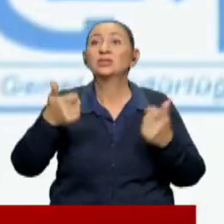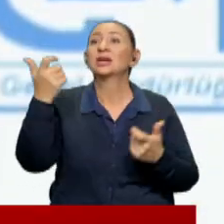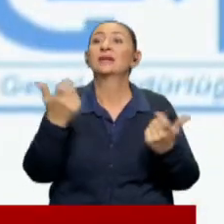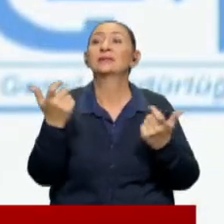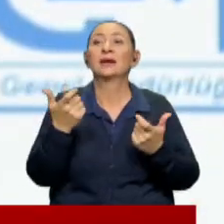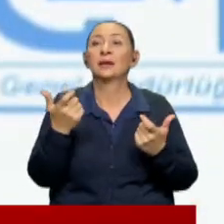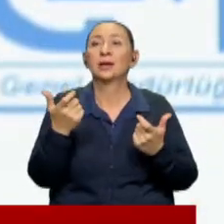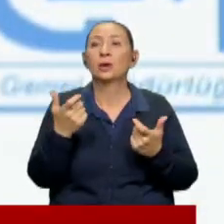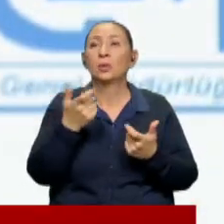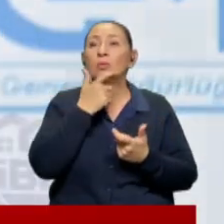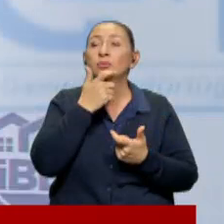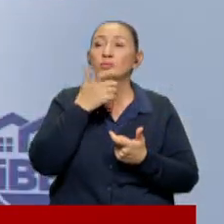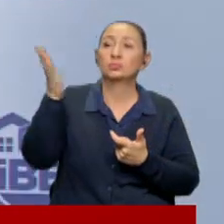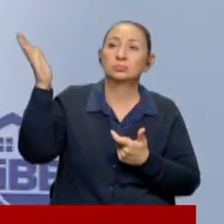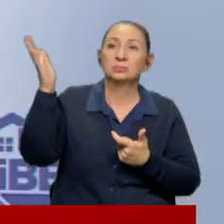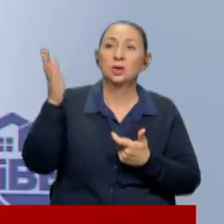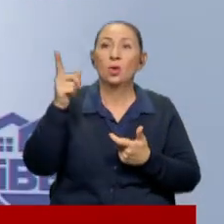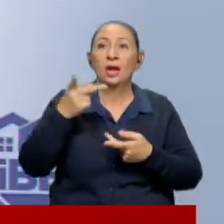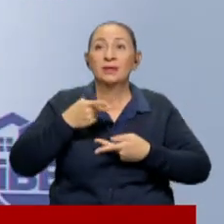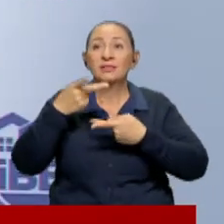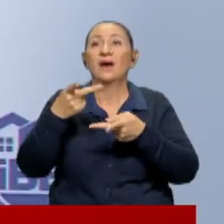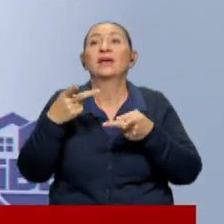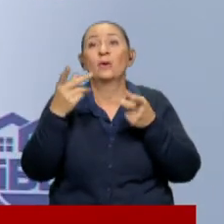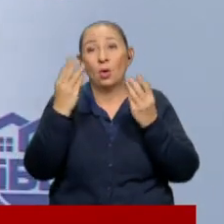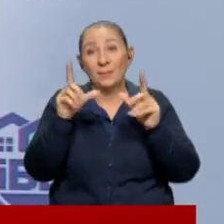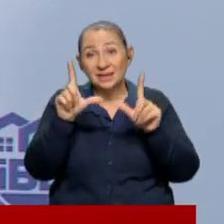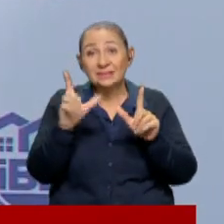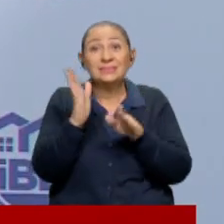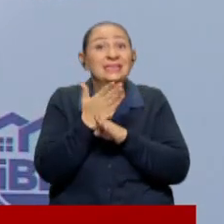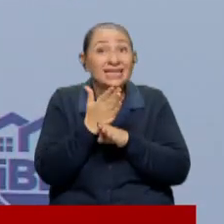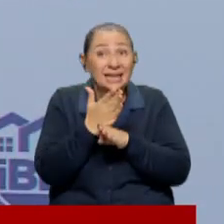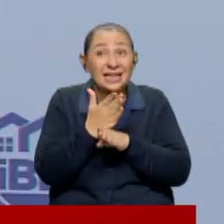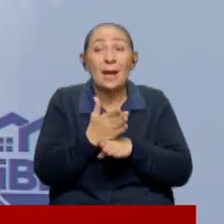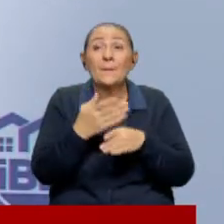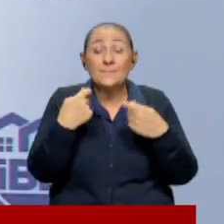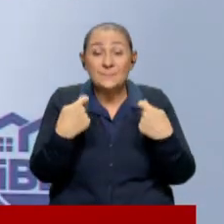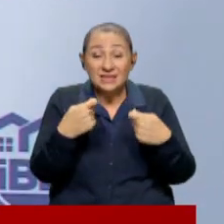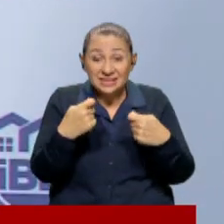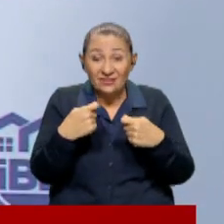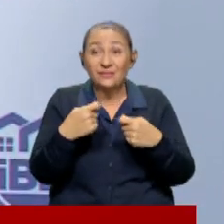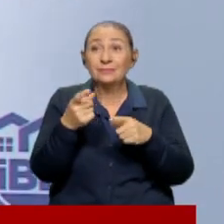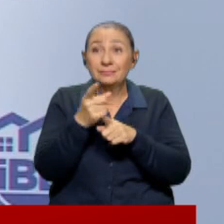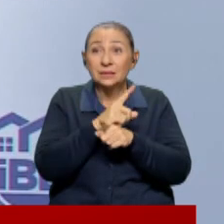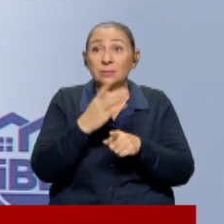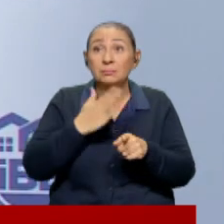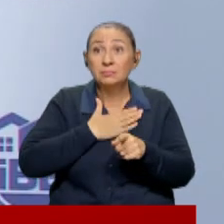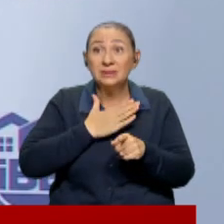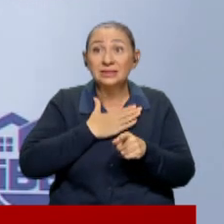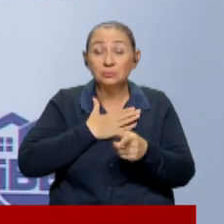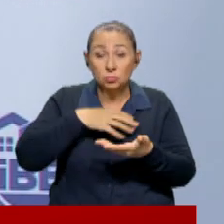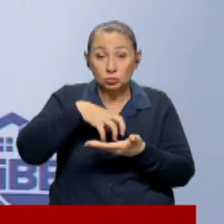nerede? Bodrum'da. Oraya davet edilmeliydik çünkü maliyetleri